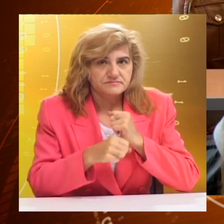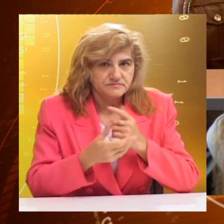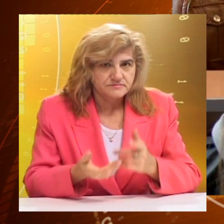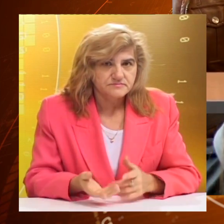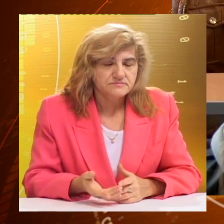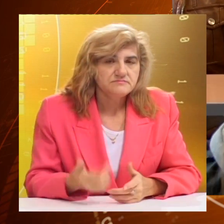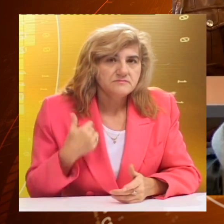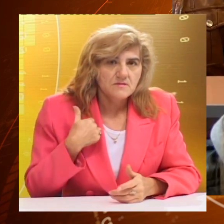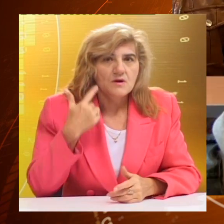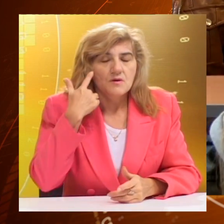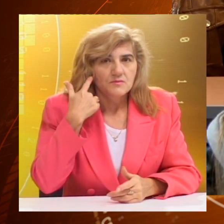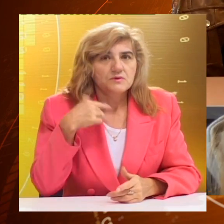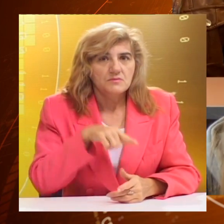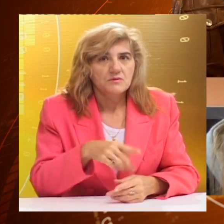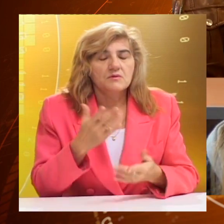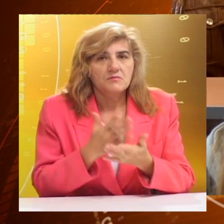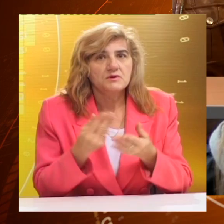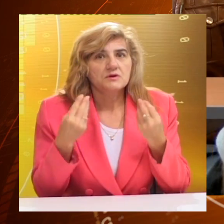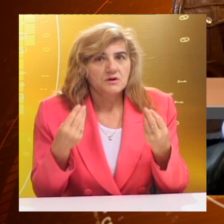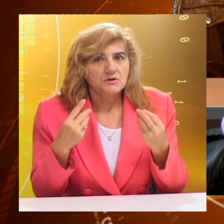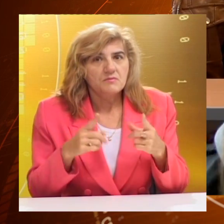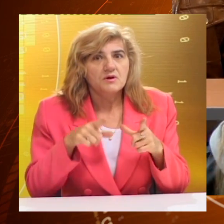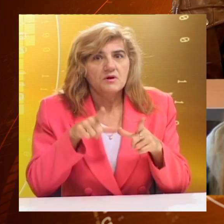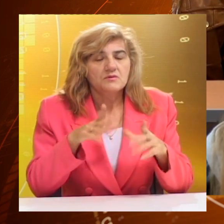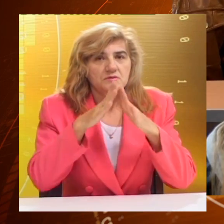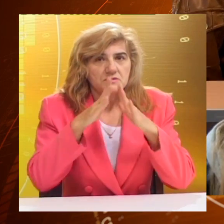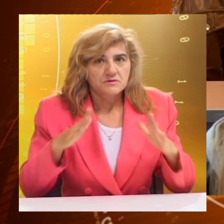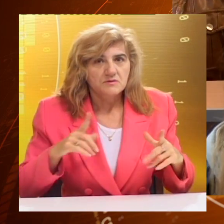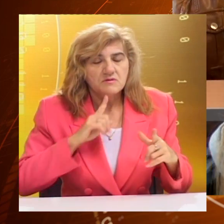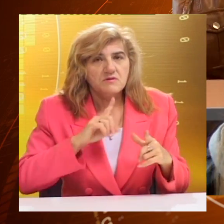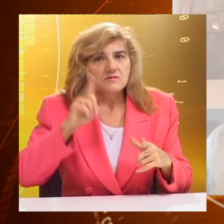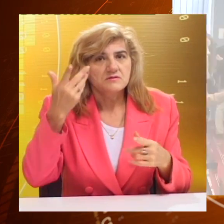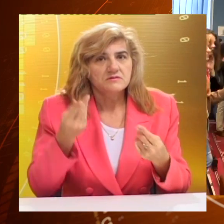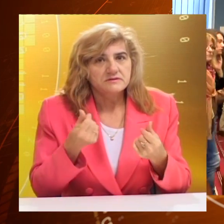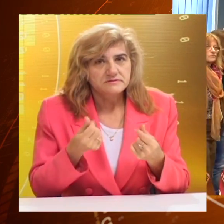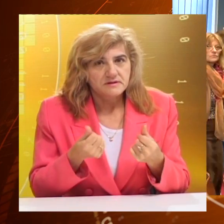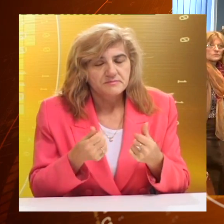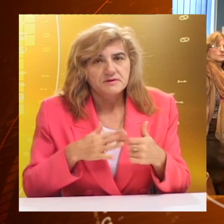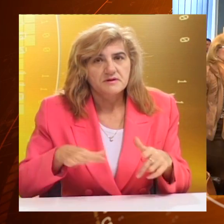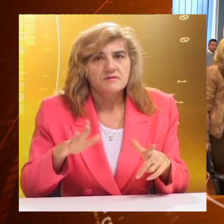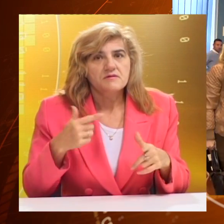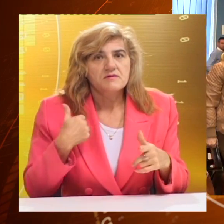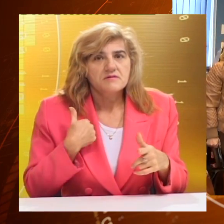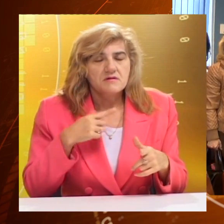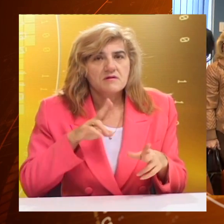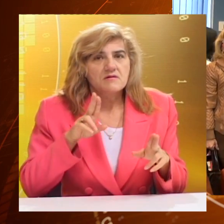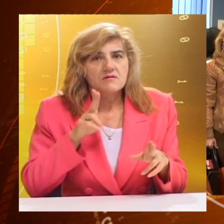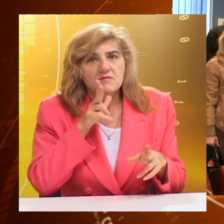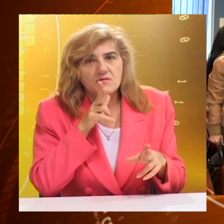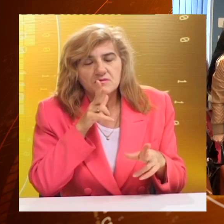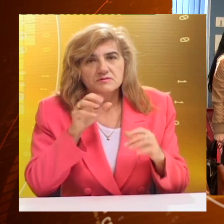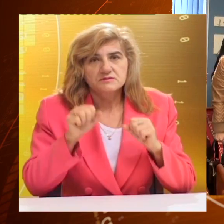poznat, pogotovo smer koji ide, mislim da će biti dobar i u inostranstvu i ovdje. Pa, zato što smatram da